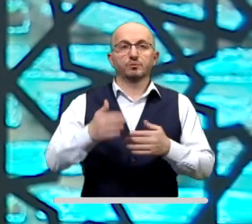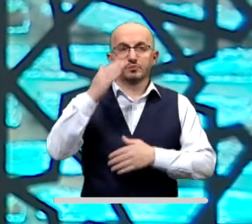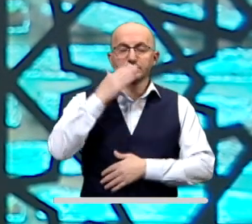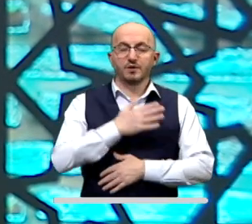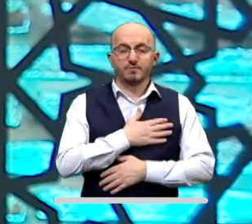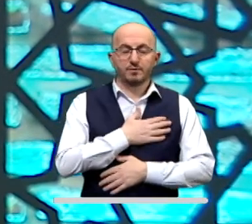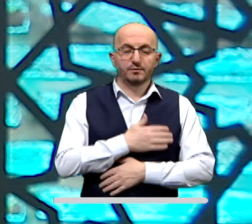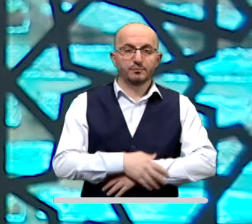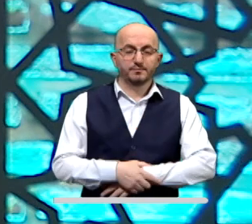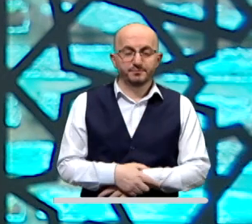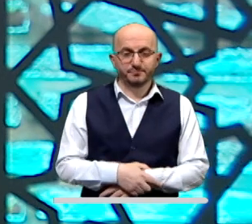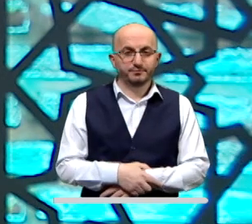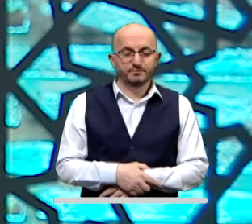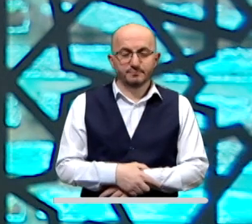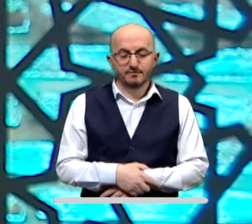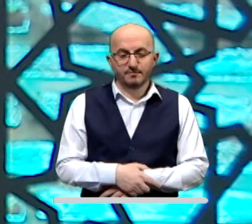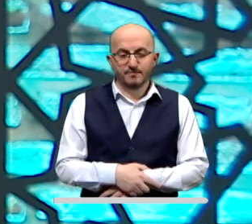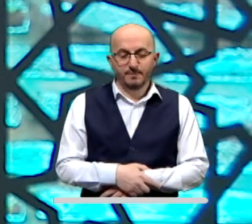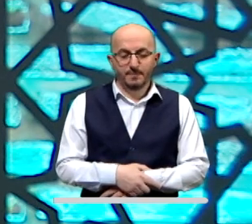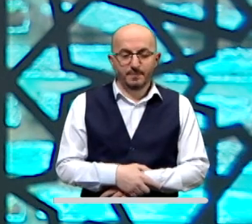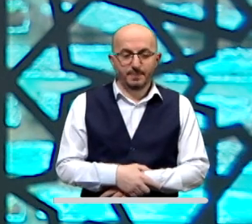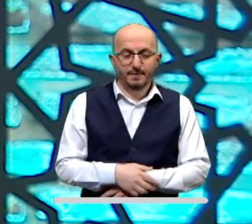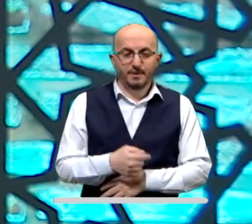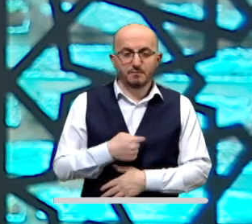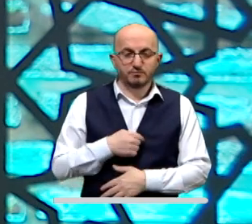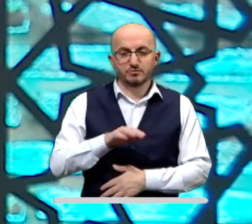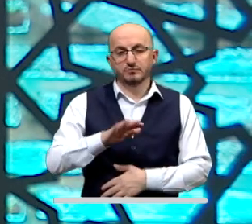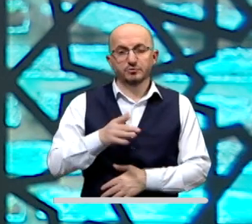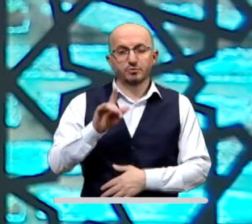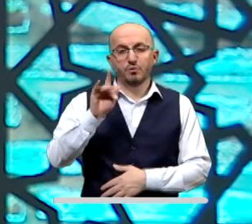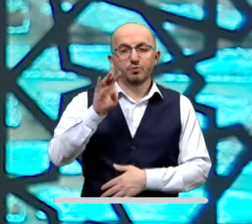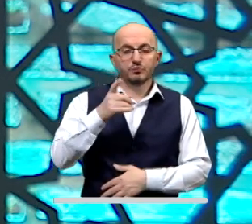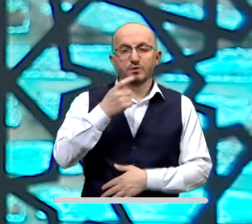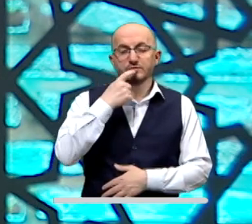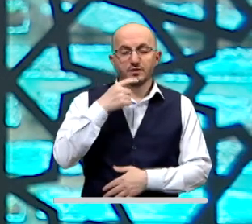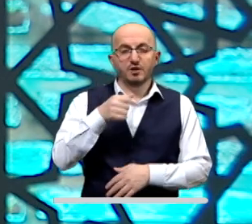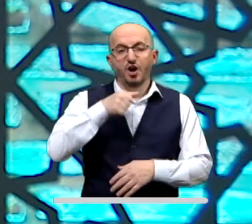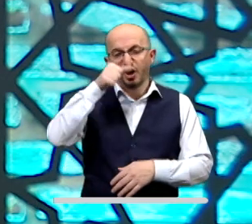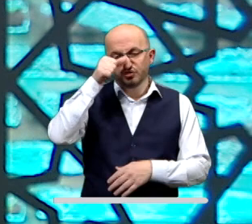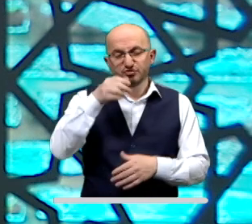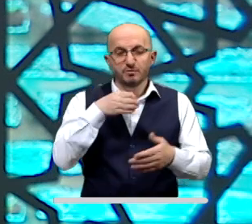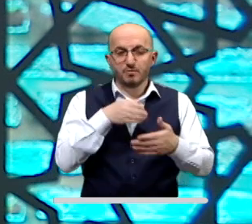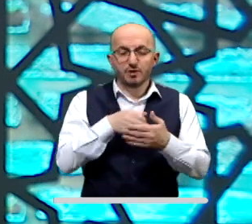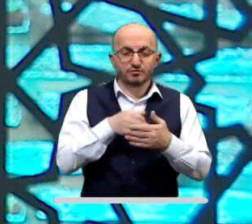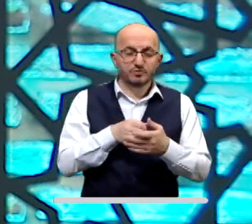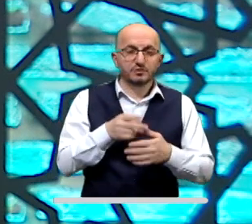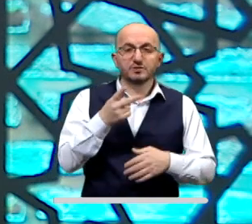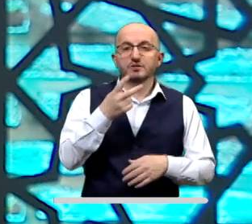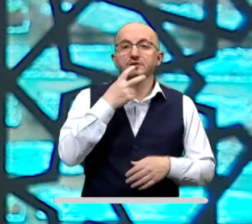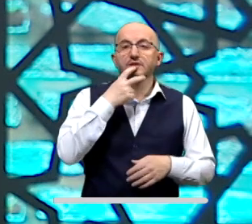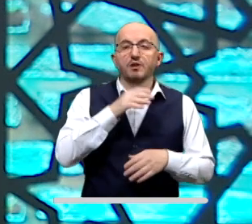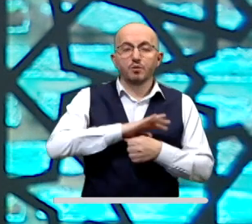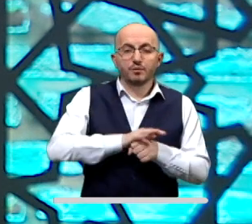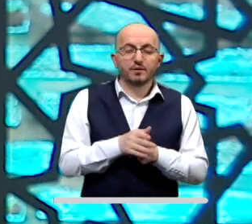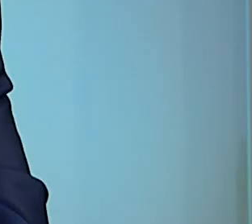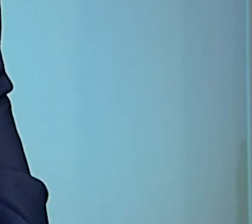Ve aleykümselam ben aşağı yukarı 14 sene falan olacağız da 2 senedir koronadan Gidemedim